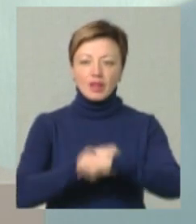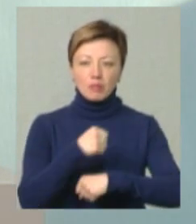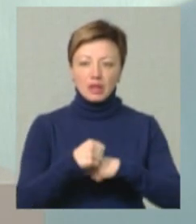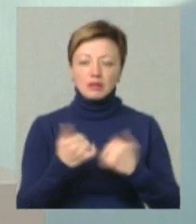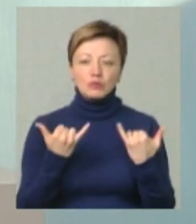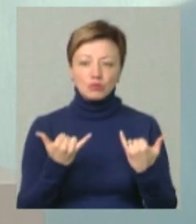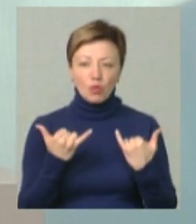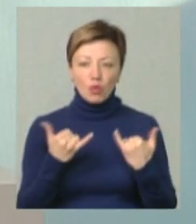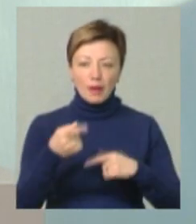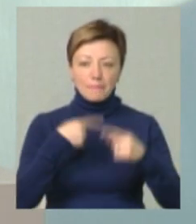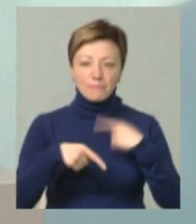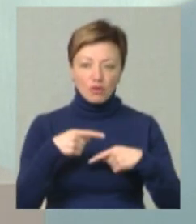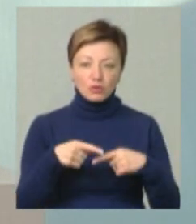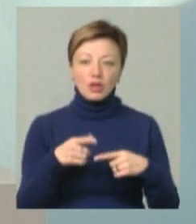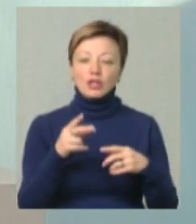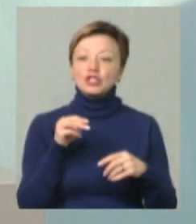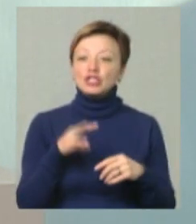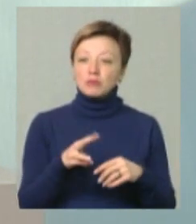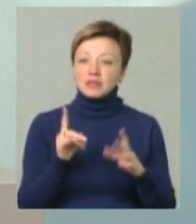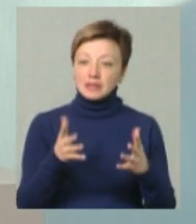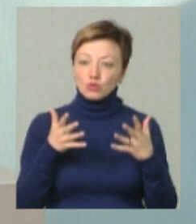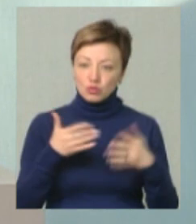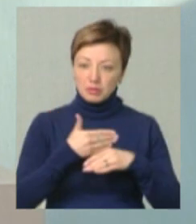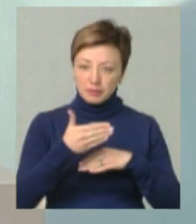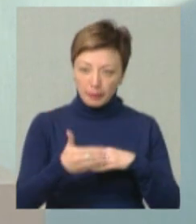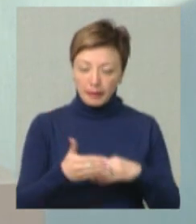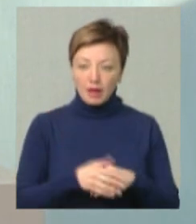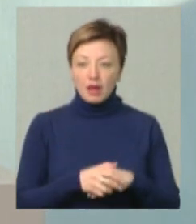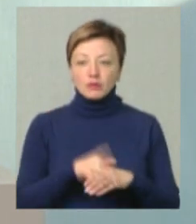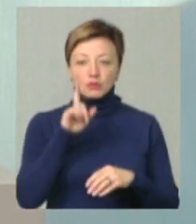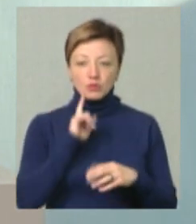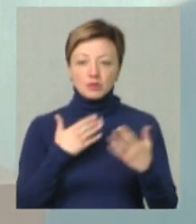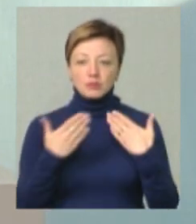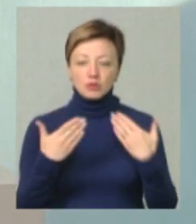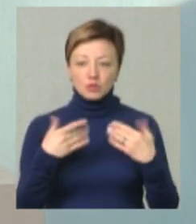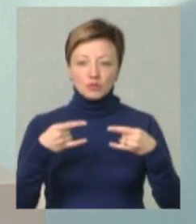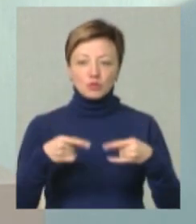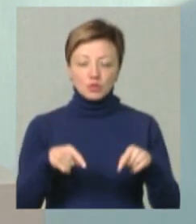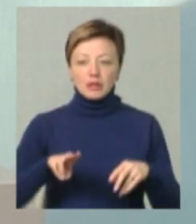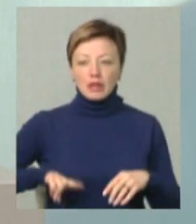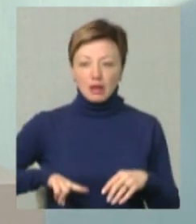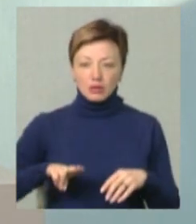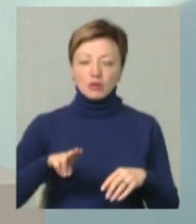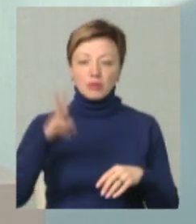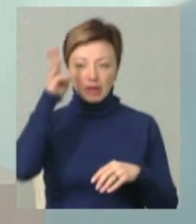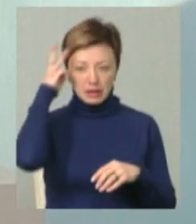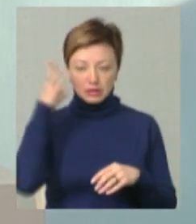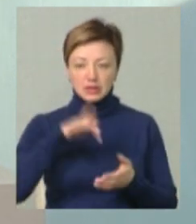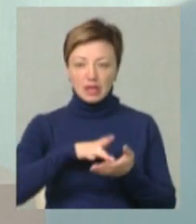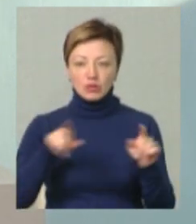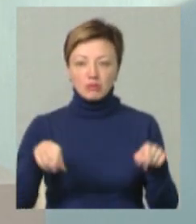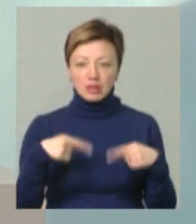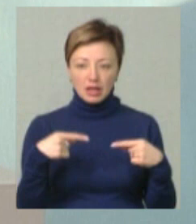власне, сьогодні тільки повернувся, а з чим з'ясуємо вже згодом. А доти спілкуємось у студії із директором Хмельницького